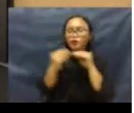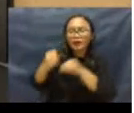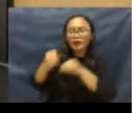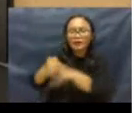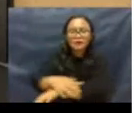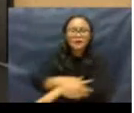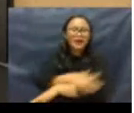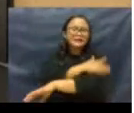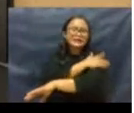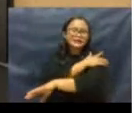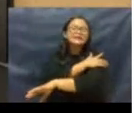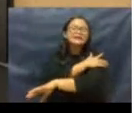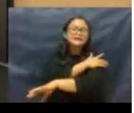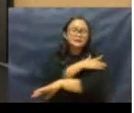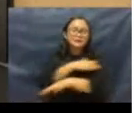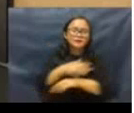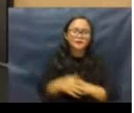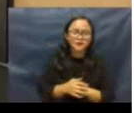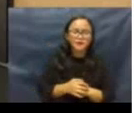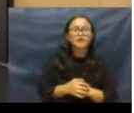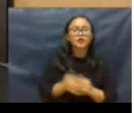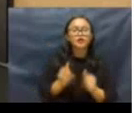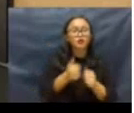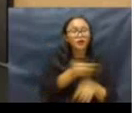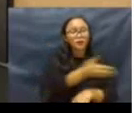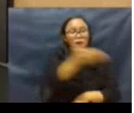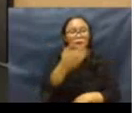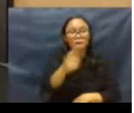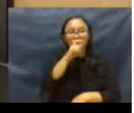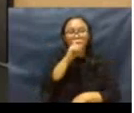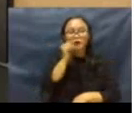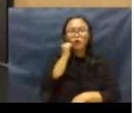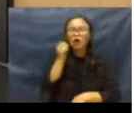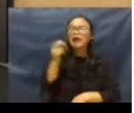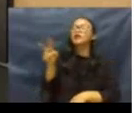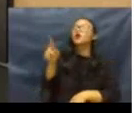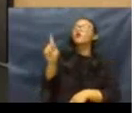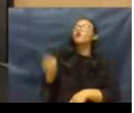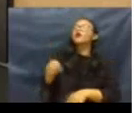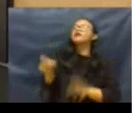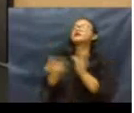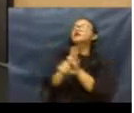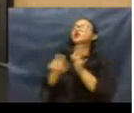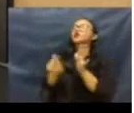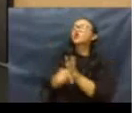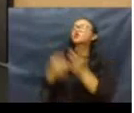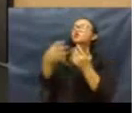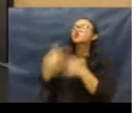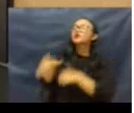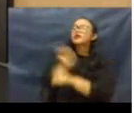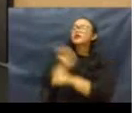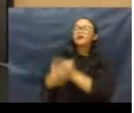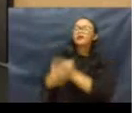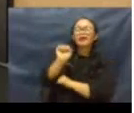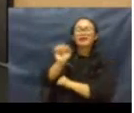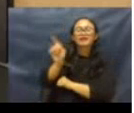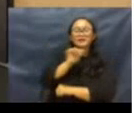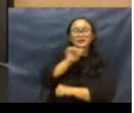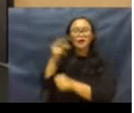ini akan memberikan Bapak dan Ibu sebuah contoh yang sudah dikerjakan oleh sesama guru di